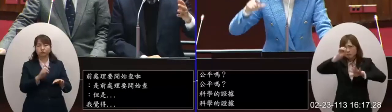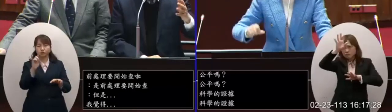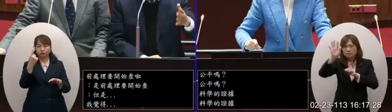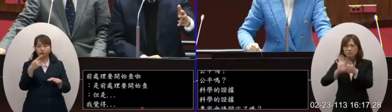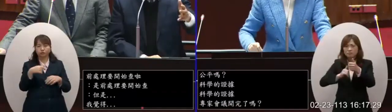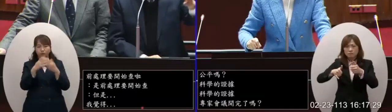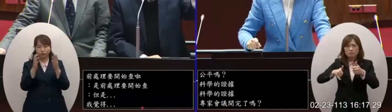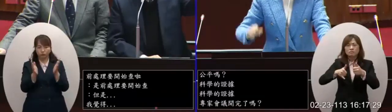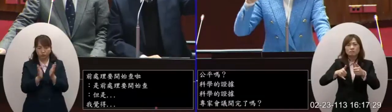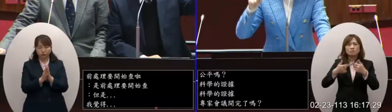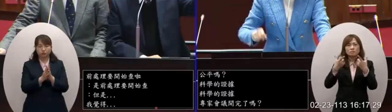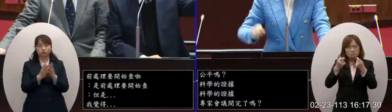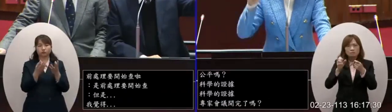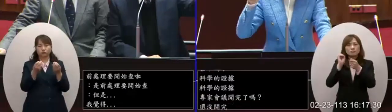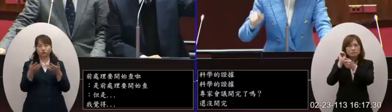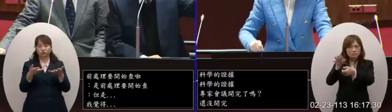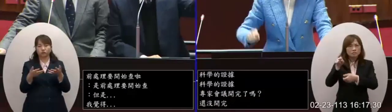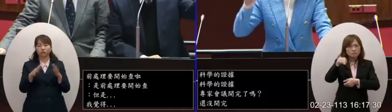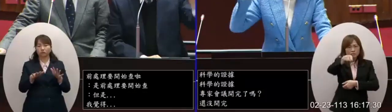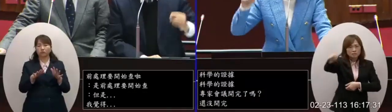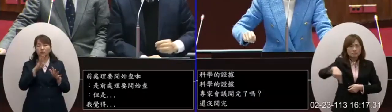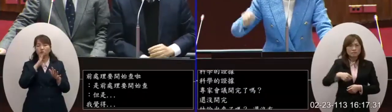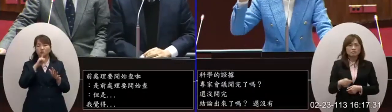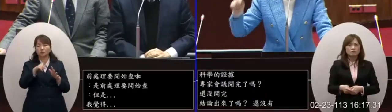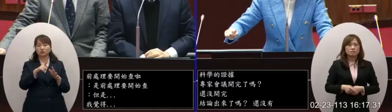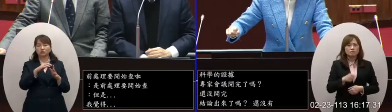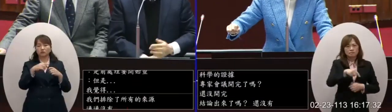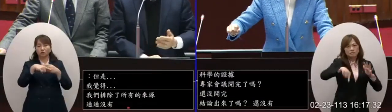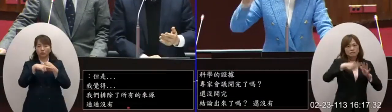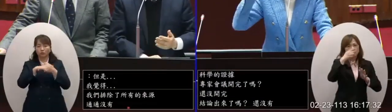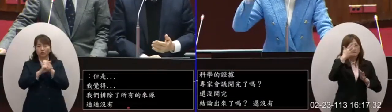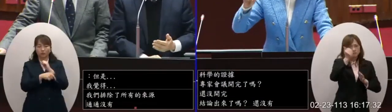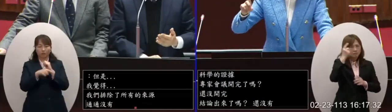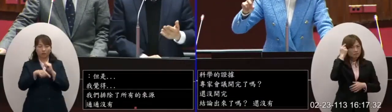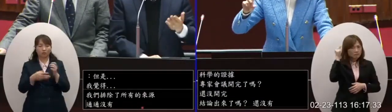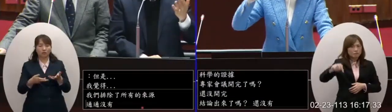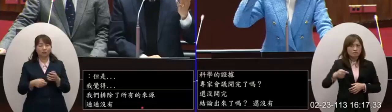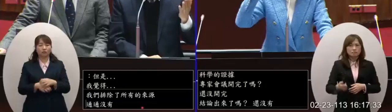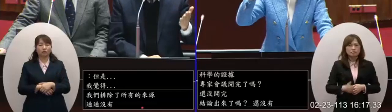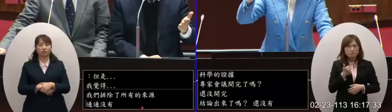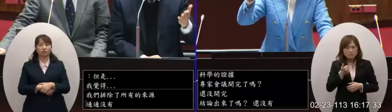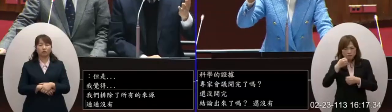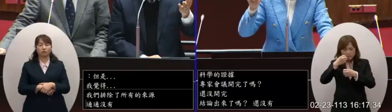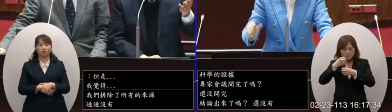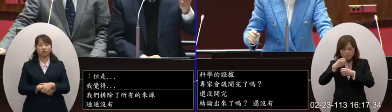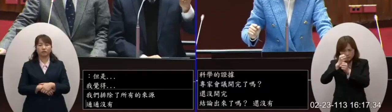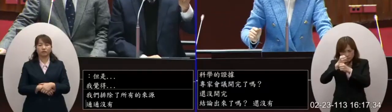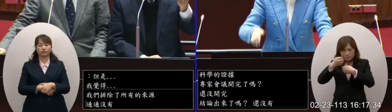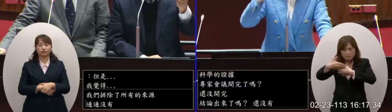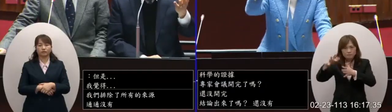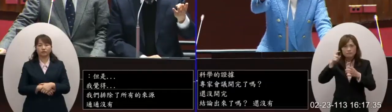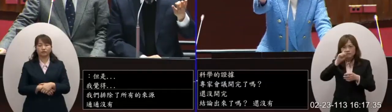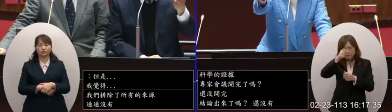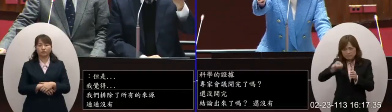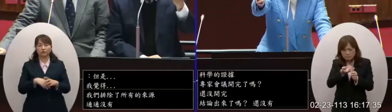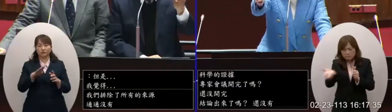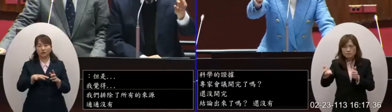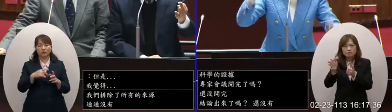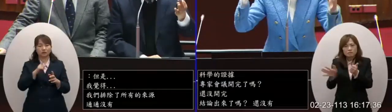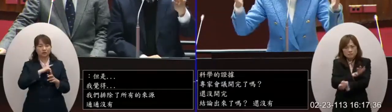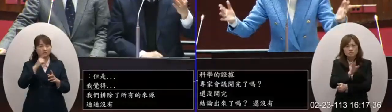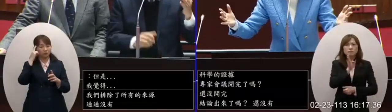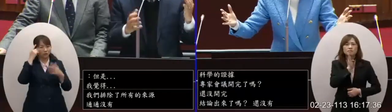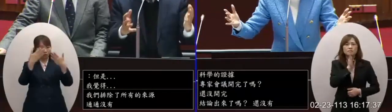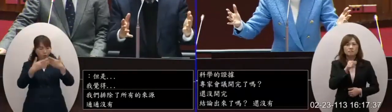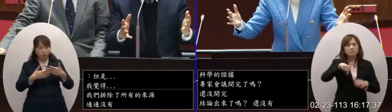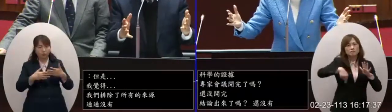院长已经定调，就 是 实验室的污染，这就是典型的、 就是、 先射箭再画靶。 这是逻辑， 那院长